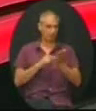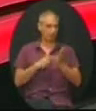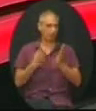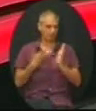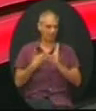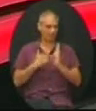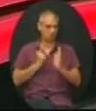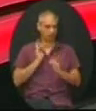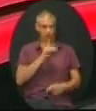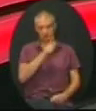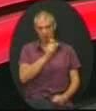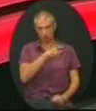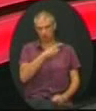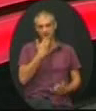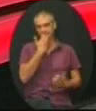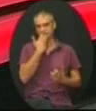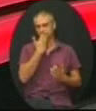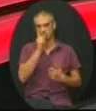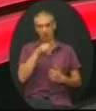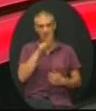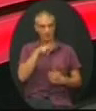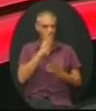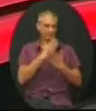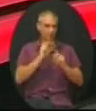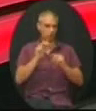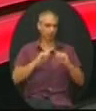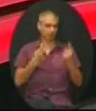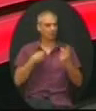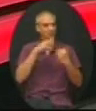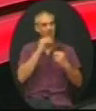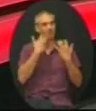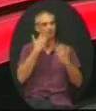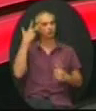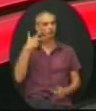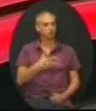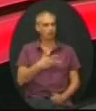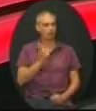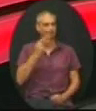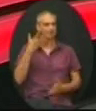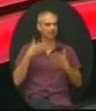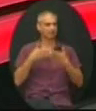אליו אישית הם סיפור 1000 ו-2000, זה עניין אחר. אנחנו מדברים על פרשת הצוללות